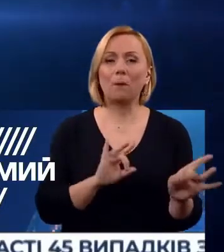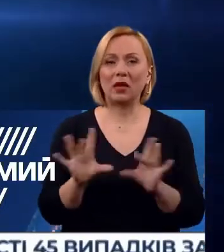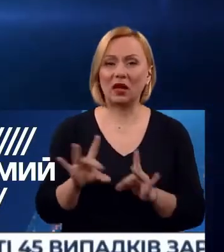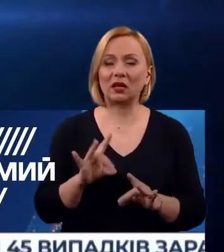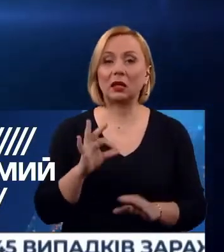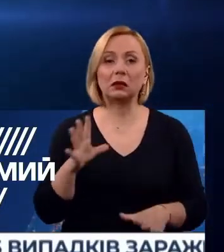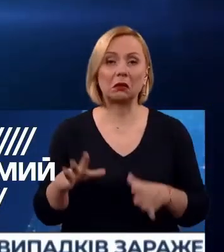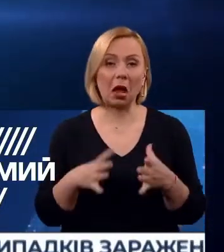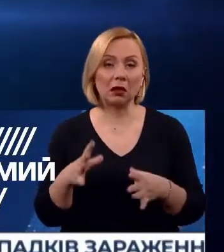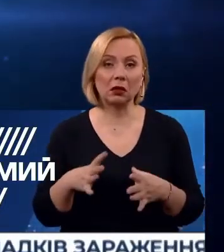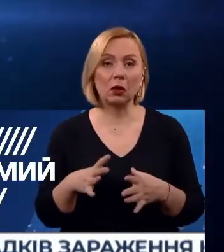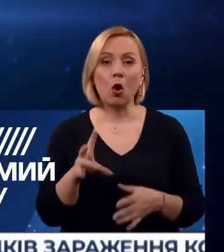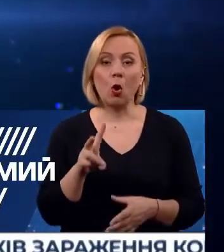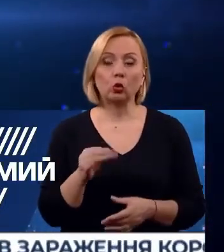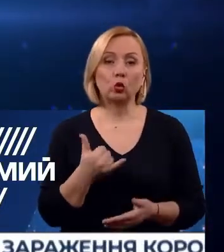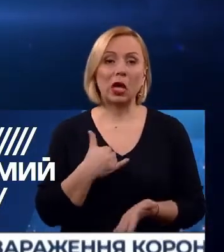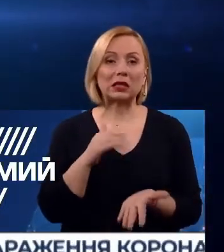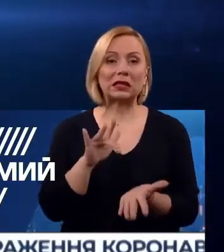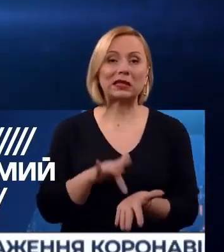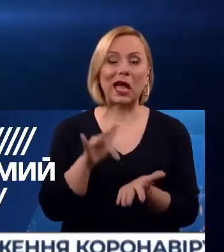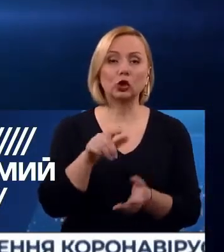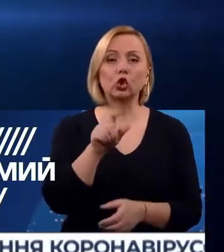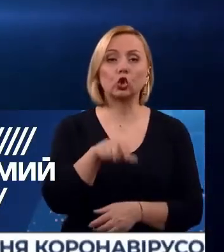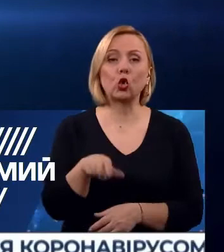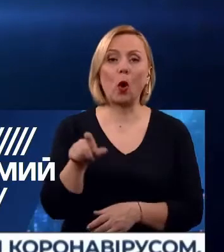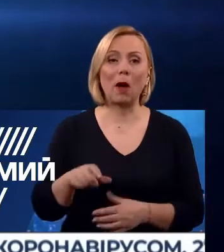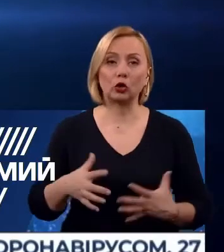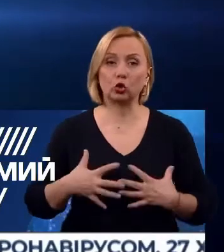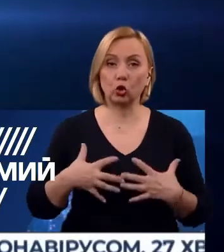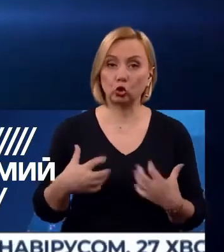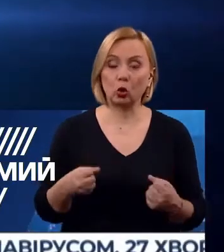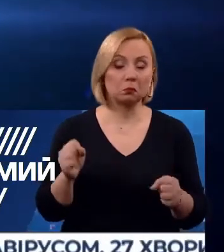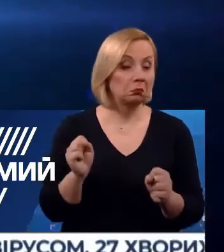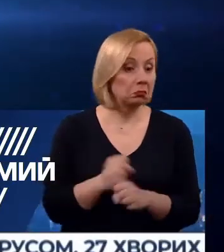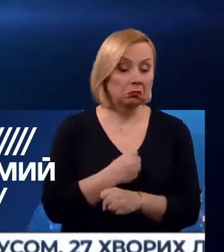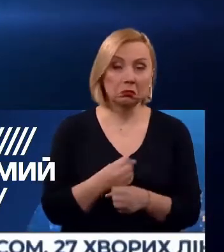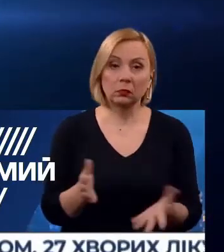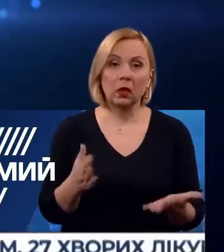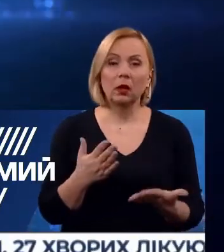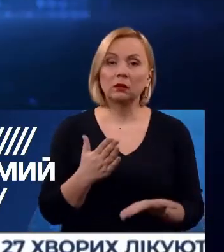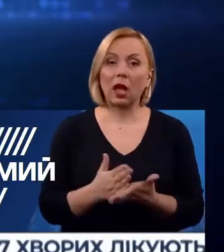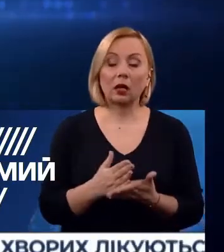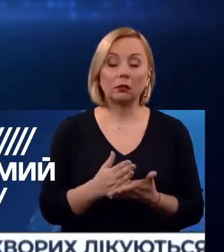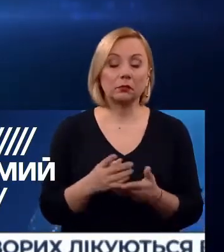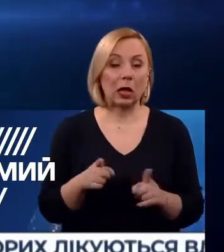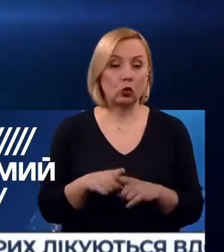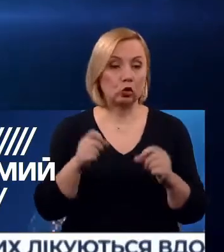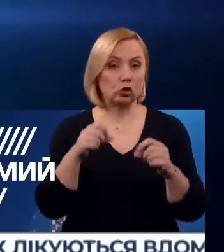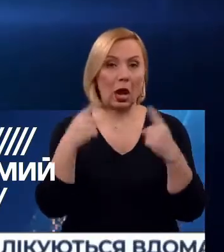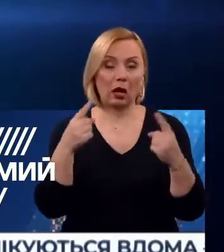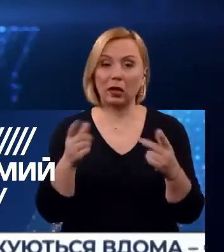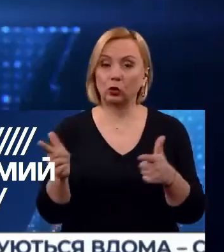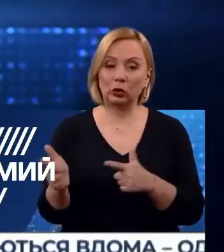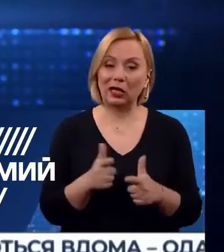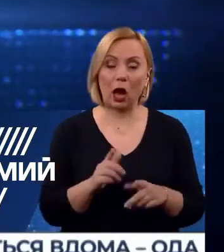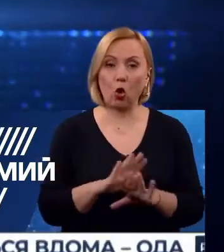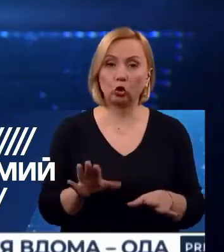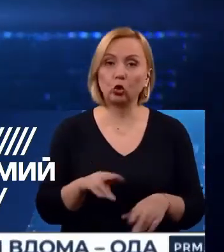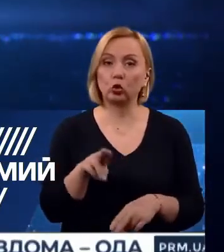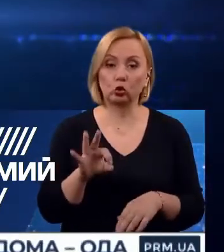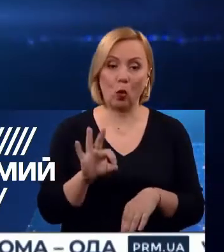Але чомусь у нас Центр громадського здоров'я настільки неспроможний, що ось ми маємо таку шалену неготовність до пандемії. Ну,